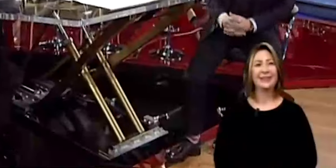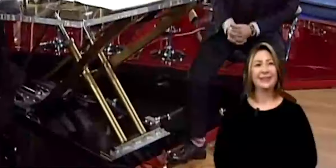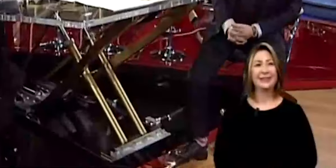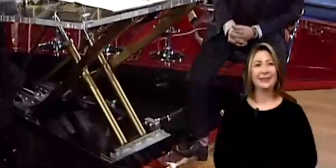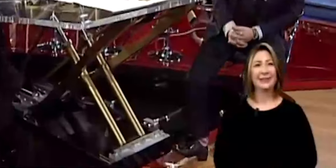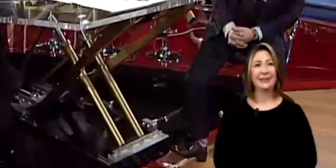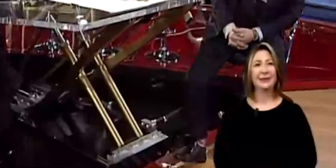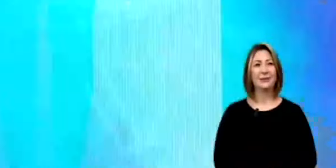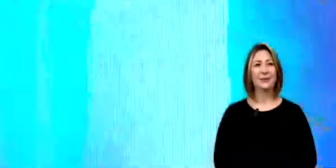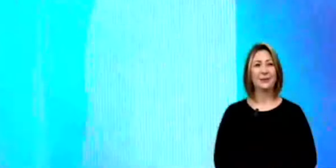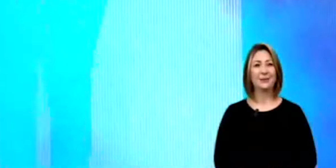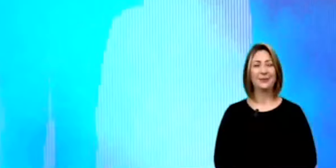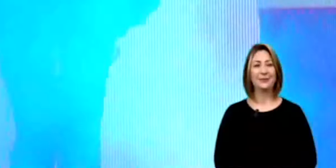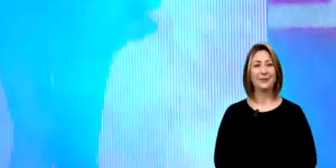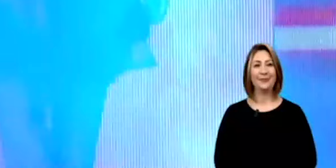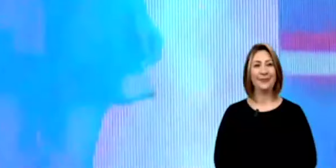çok kısa tanıdık.